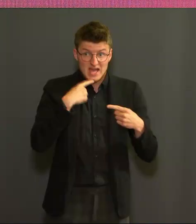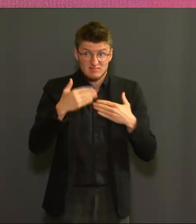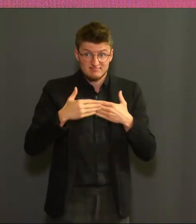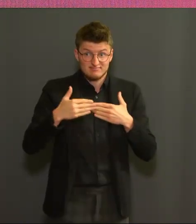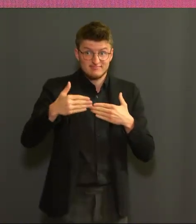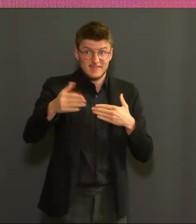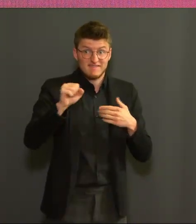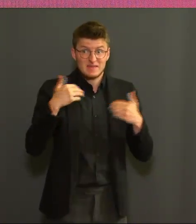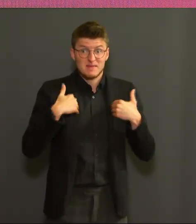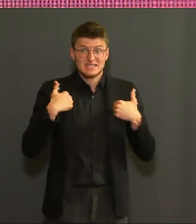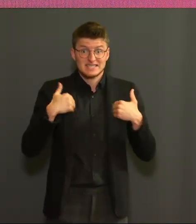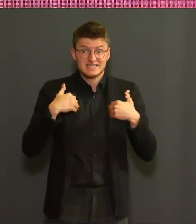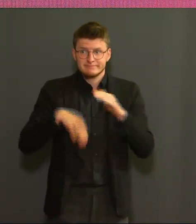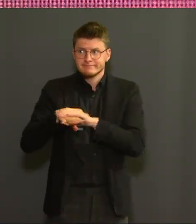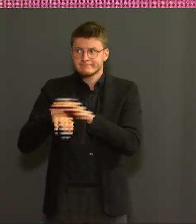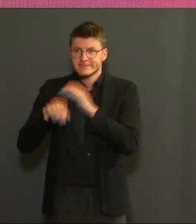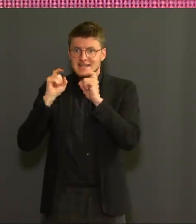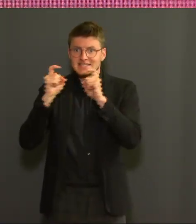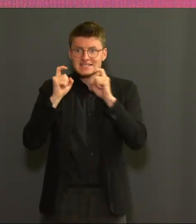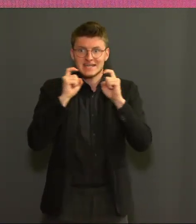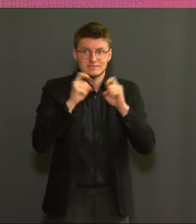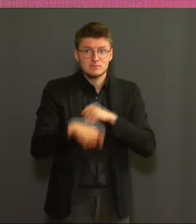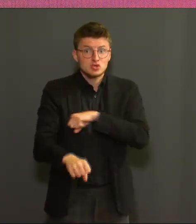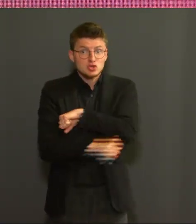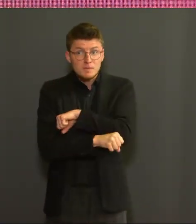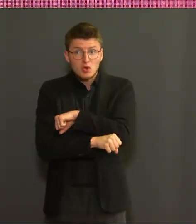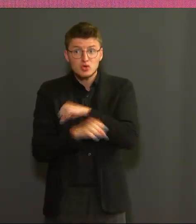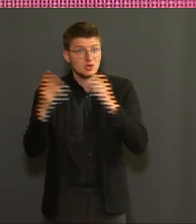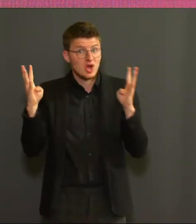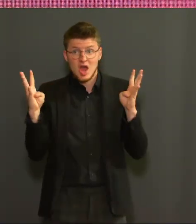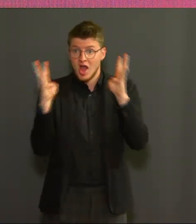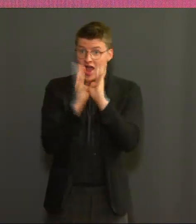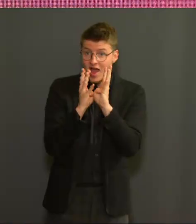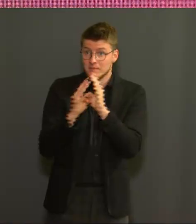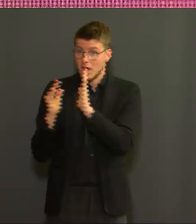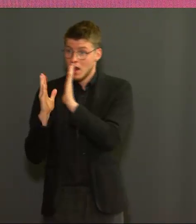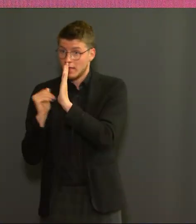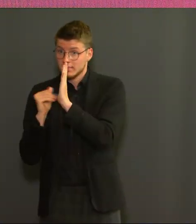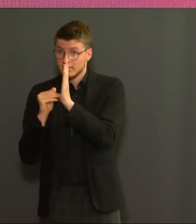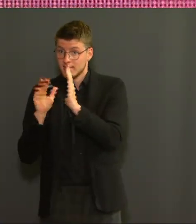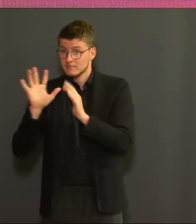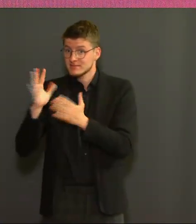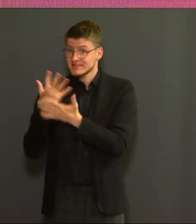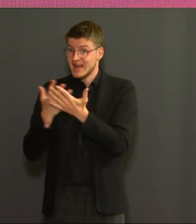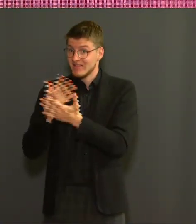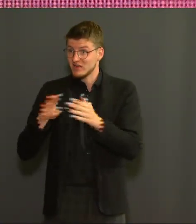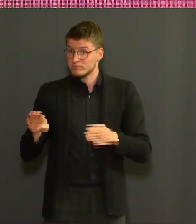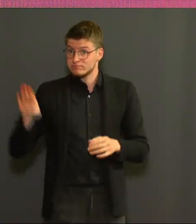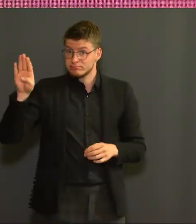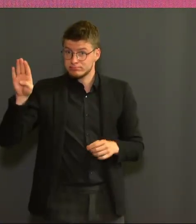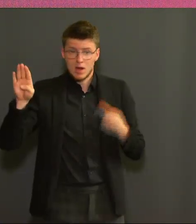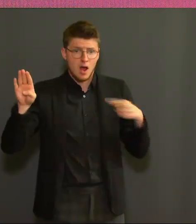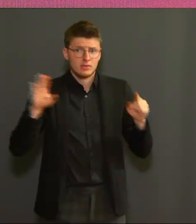elkaar. Soms komen de supporters van de tegenstander uit landen waar de cijfers flink aan het stijgen zijn, omwille